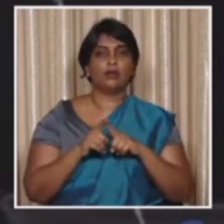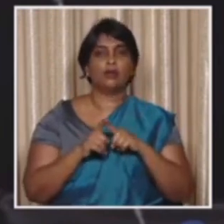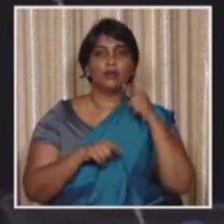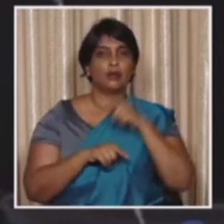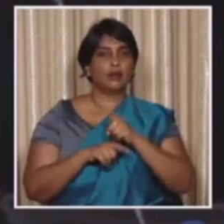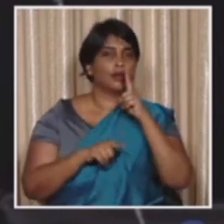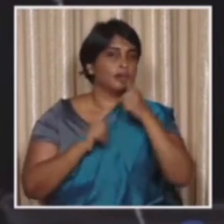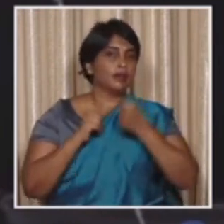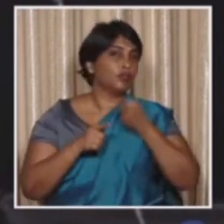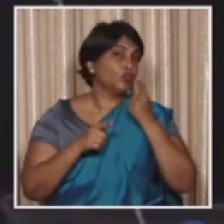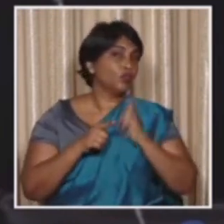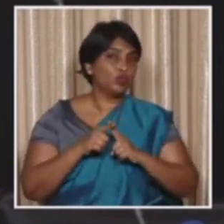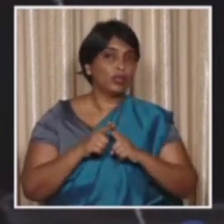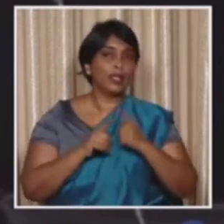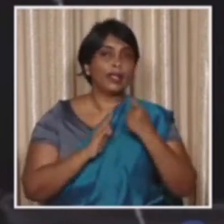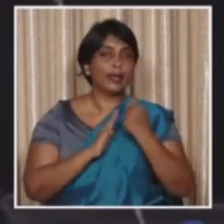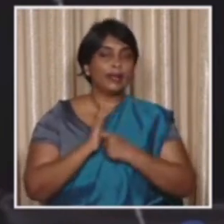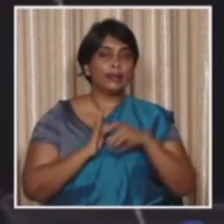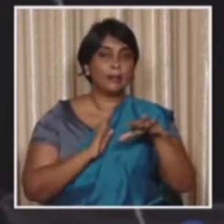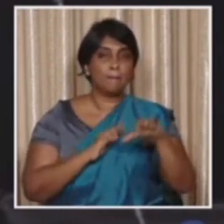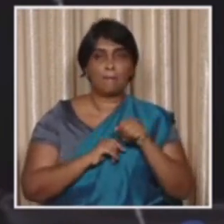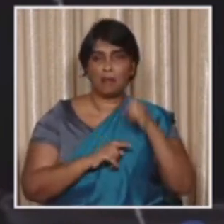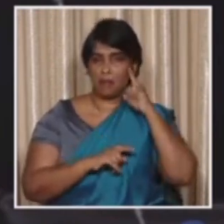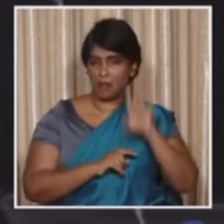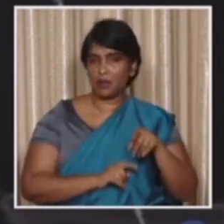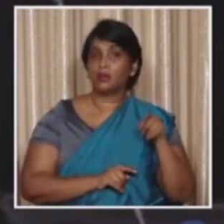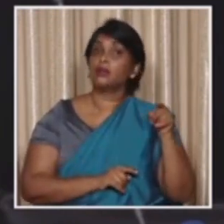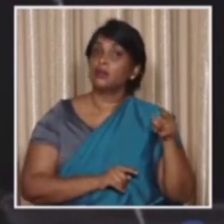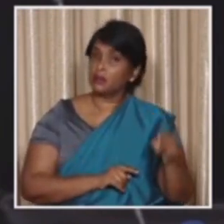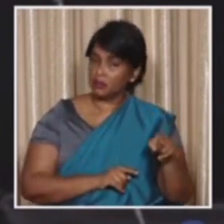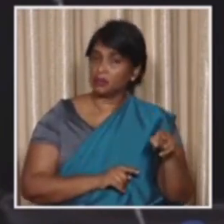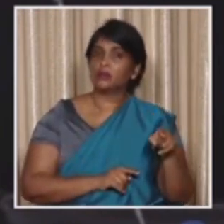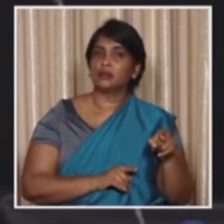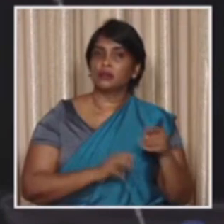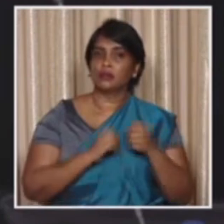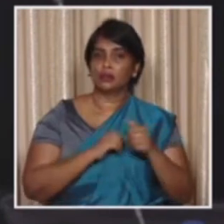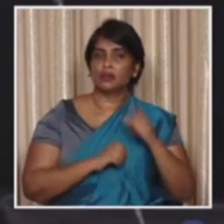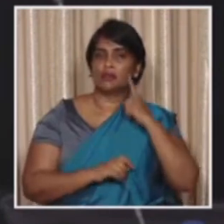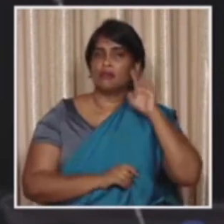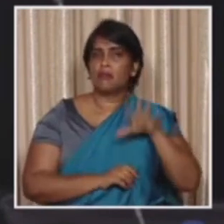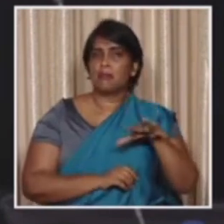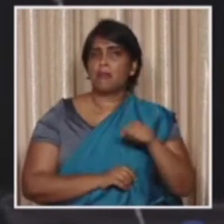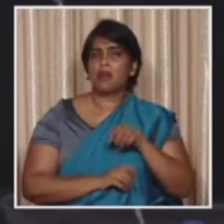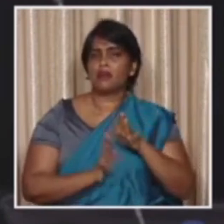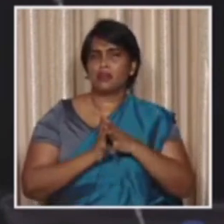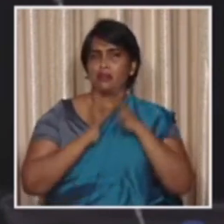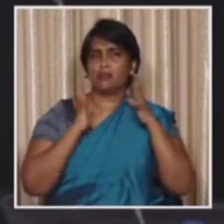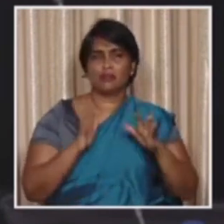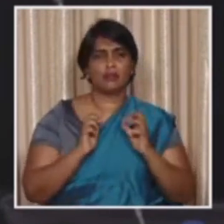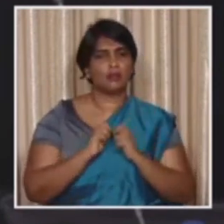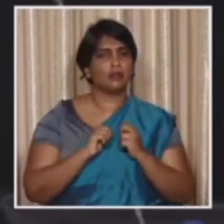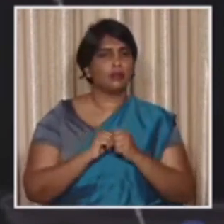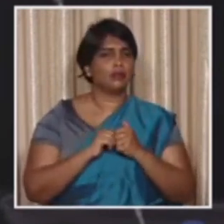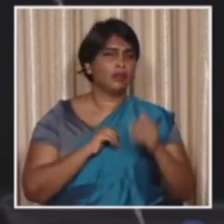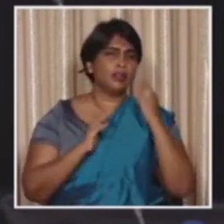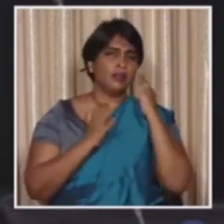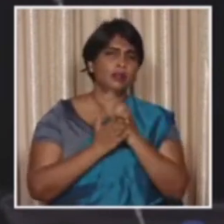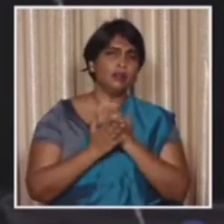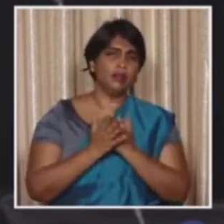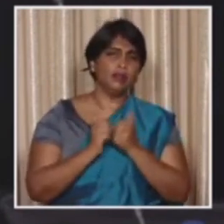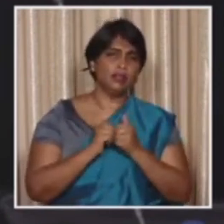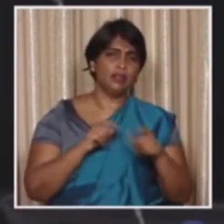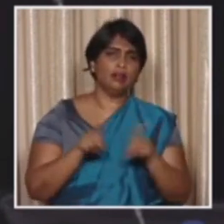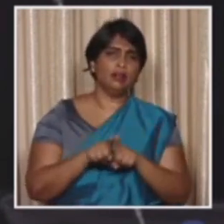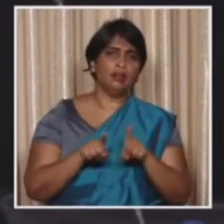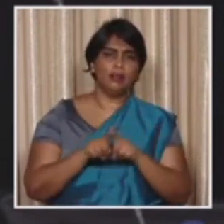එක උදාහරණයක්. එහෙම නීතිය අවබෝධවිතා වෙනවා. මේකේ තියෙන අවබෝධතාවට වැඩි ඉඩකඩක් හැදිලා තියෙනවා මොකද